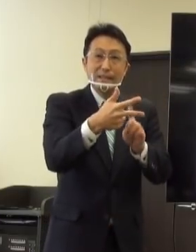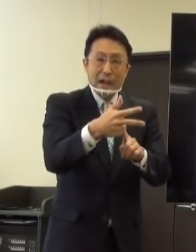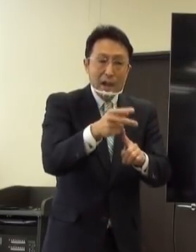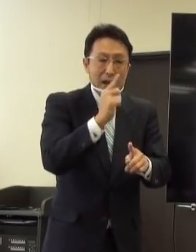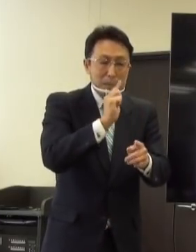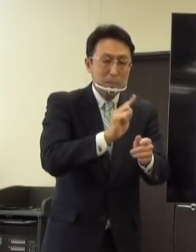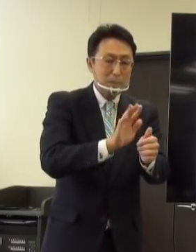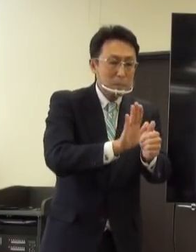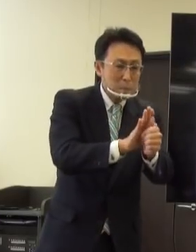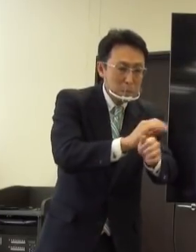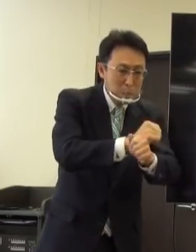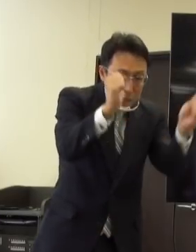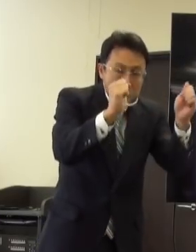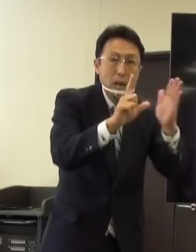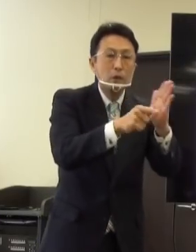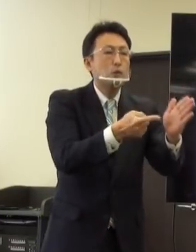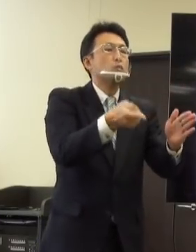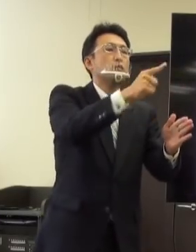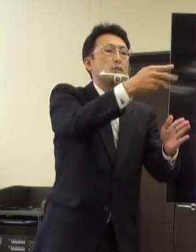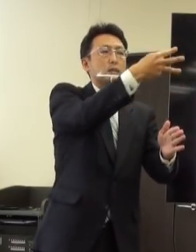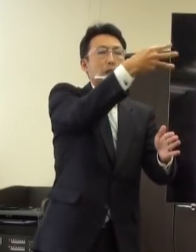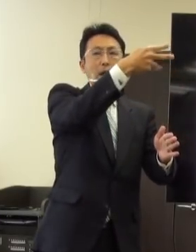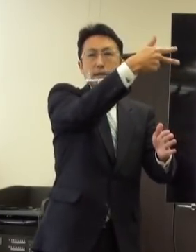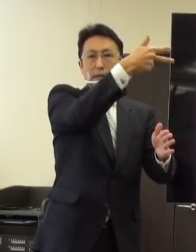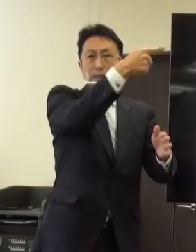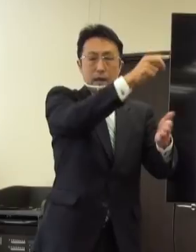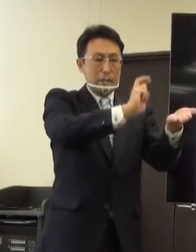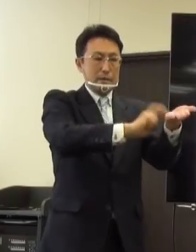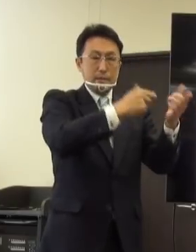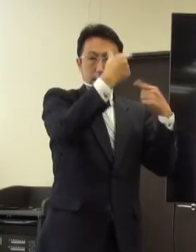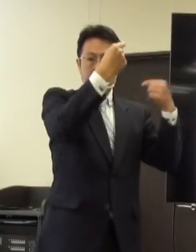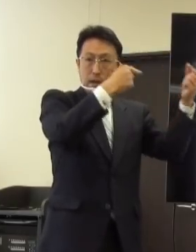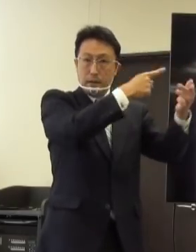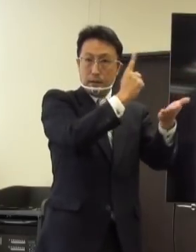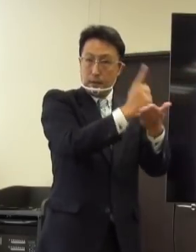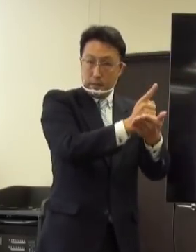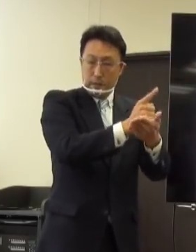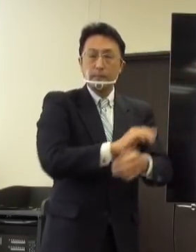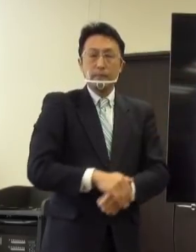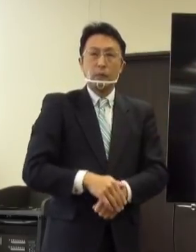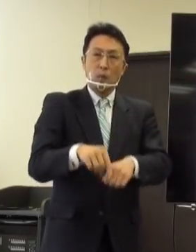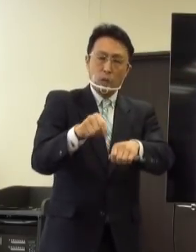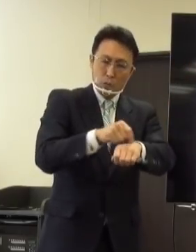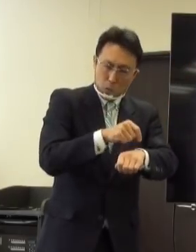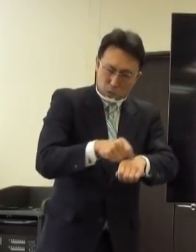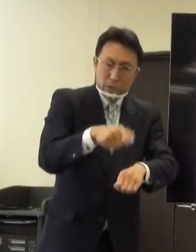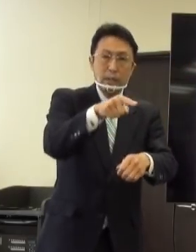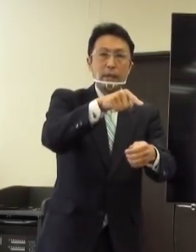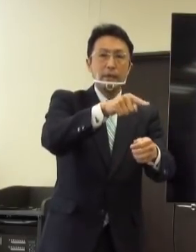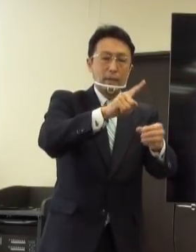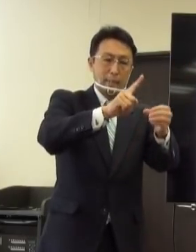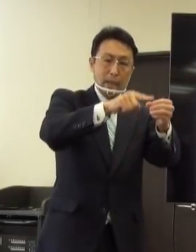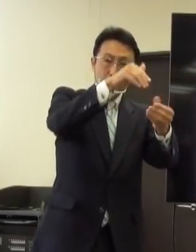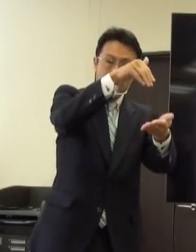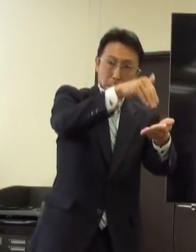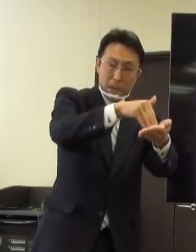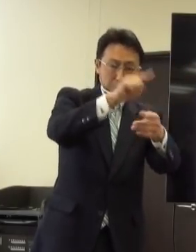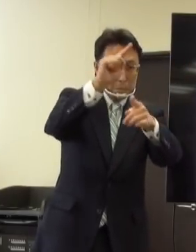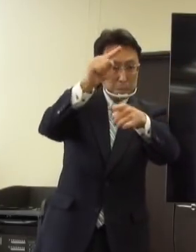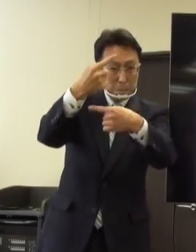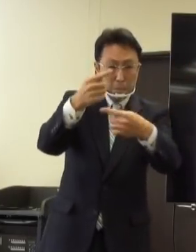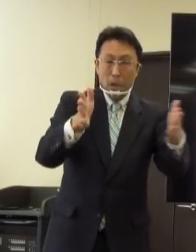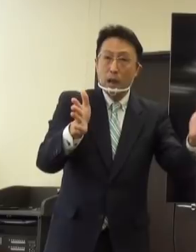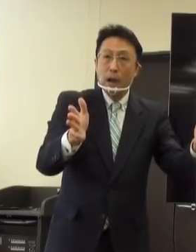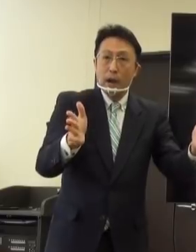救急としてあるわけでありますが、まあ、とにかく年末年始は、こういった対応の中でもですね、特に医療機